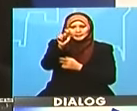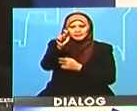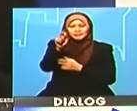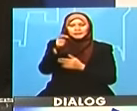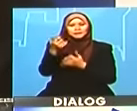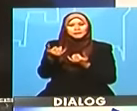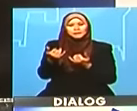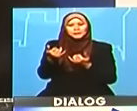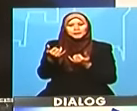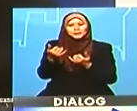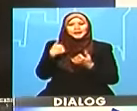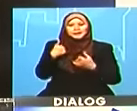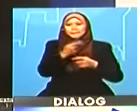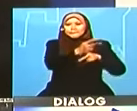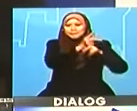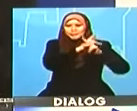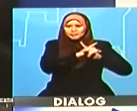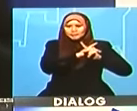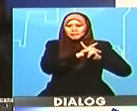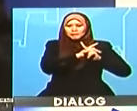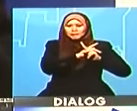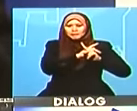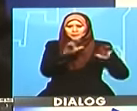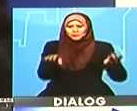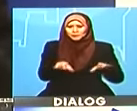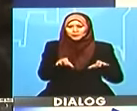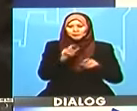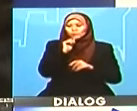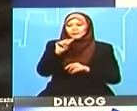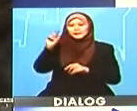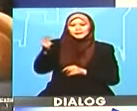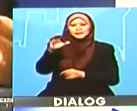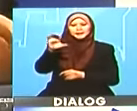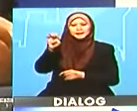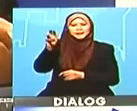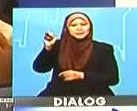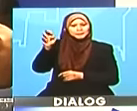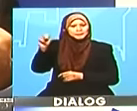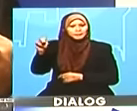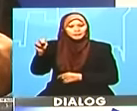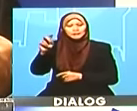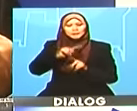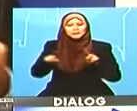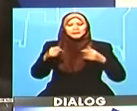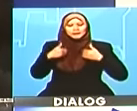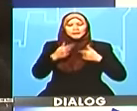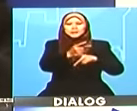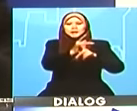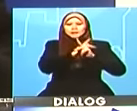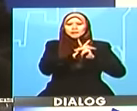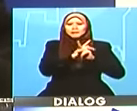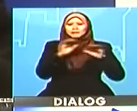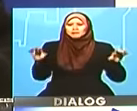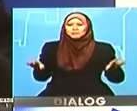daripada Cayman, dan juga ada pinjaman yang kita buat. Okay. Dia bukan saja daripada Cayman tapi juga daripada pinjaman kita, okay, buat.